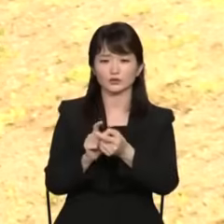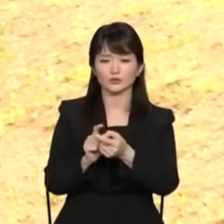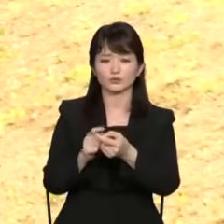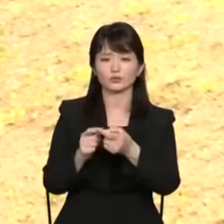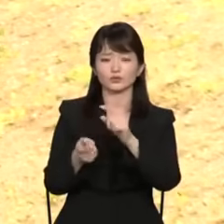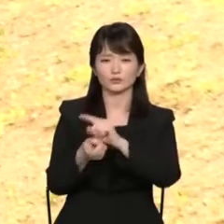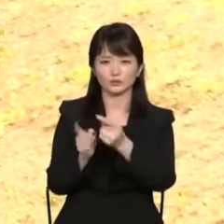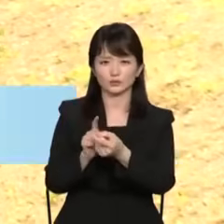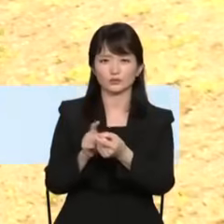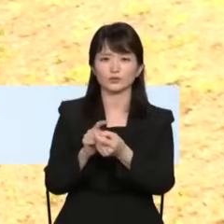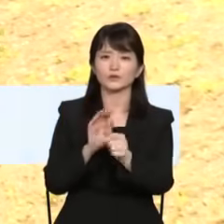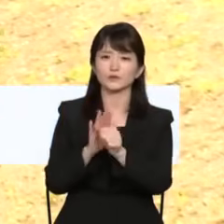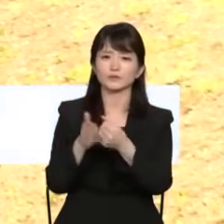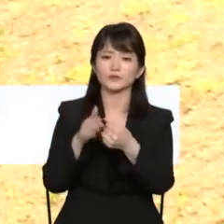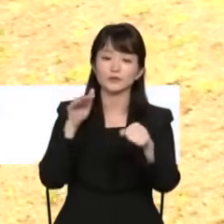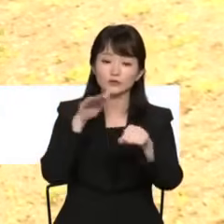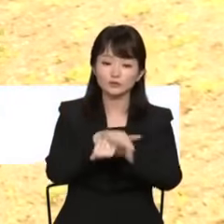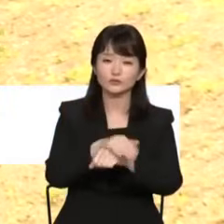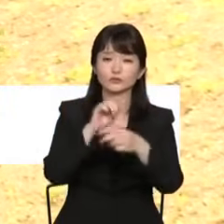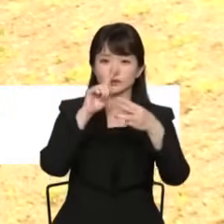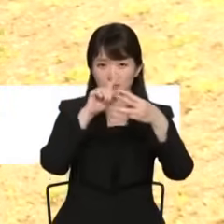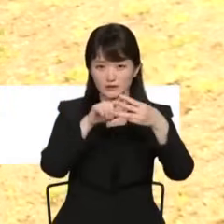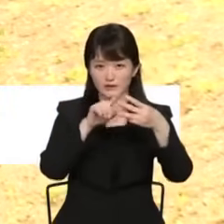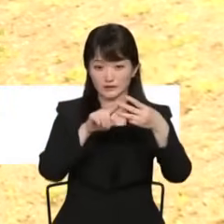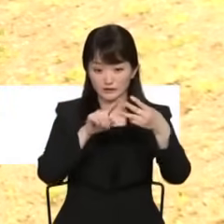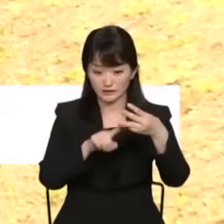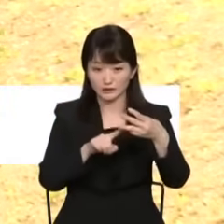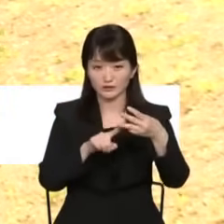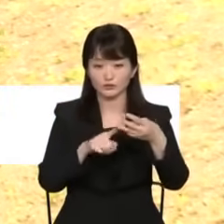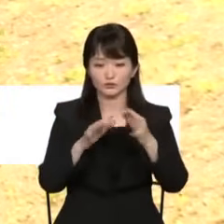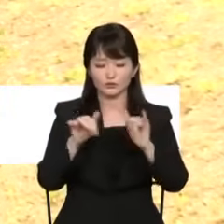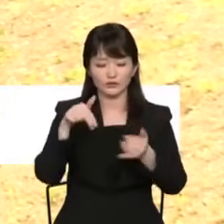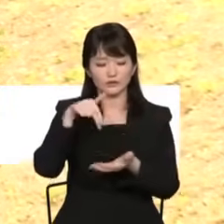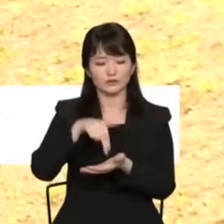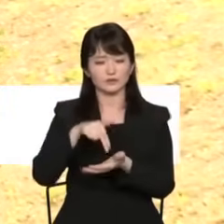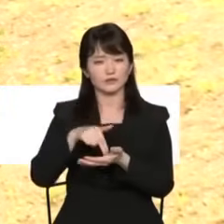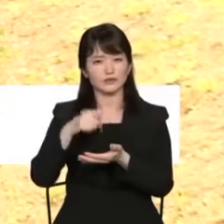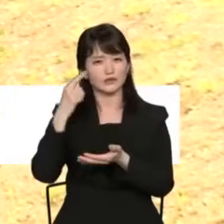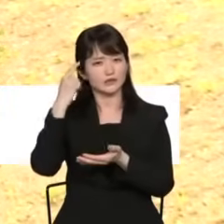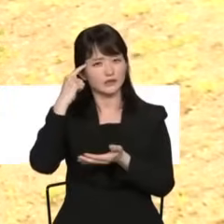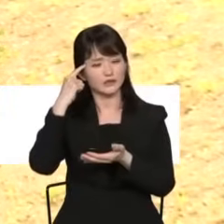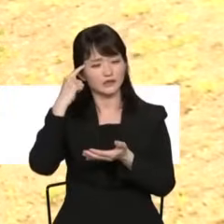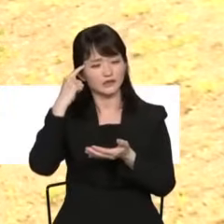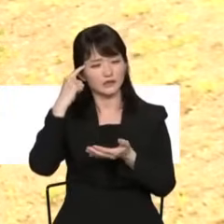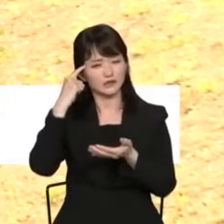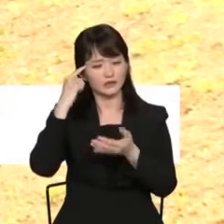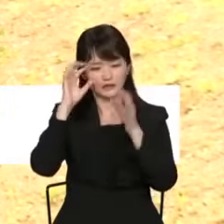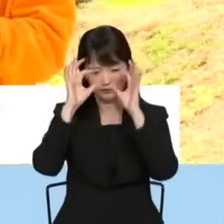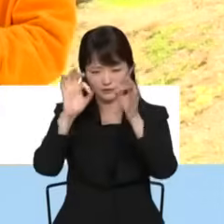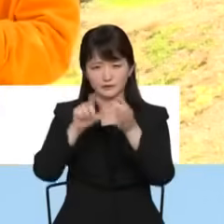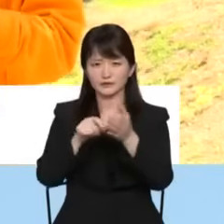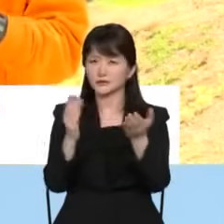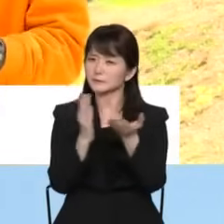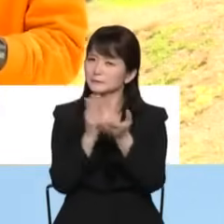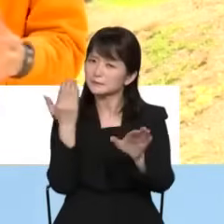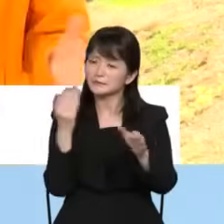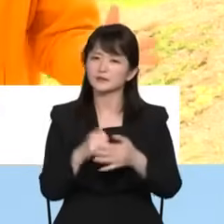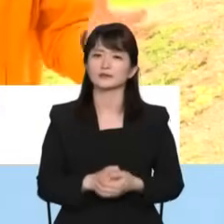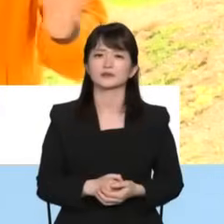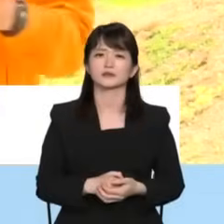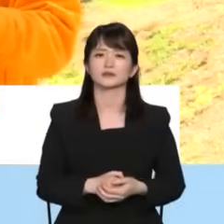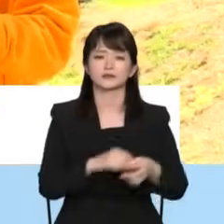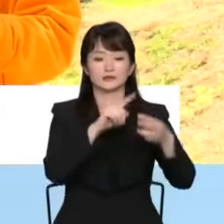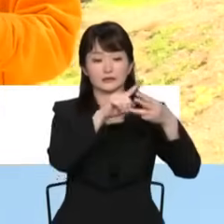것들이 많이 이제 좀 국민들의 주류적인 시각에서 좀 벗어나고 있는 것이거든요. 그런데 이런 것들을 계속 선거 때마다